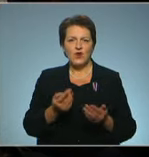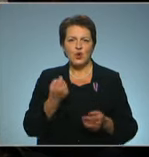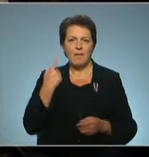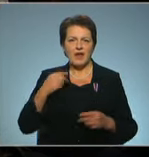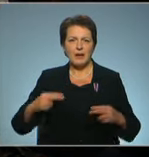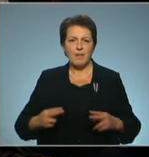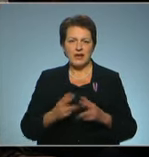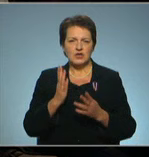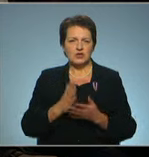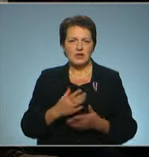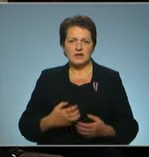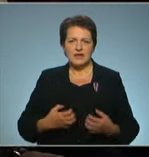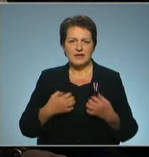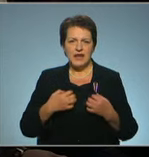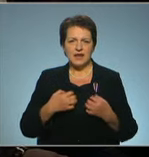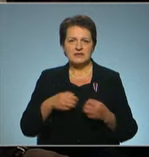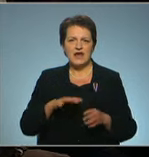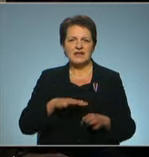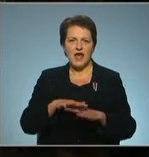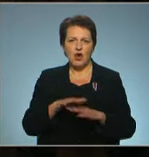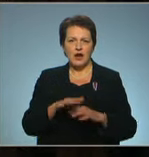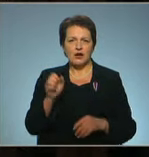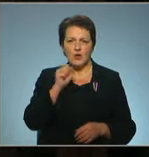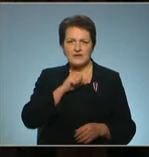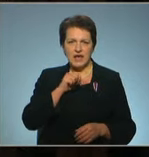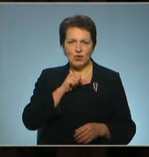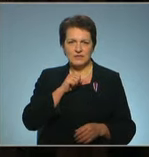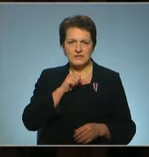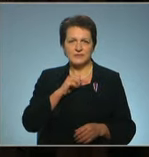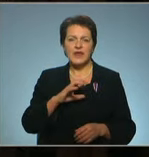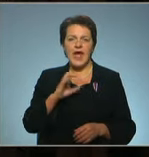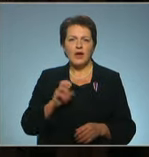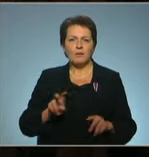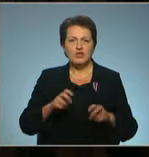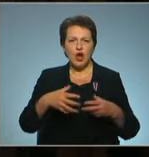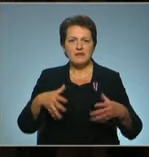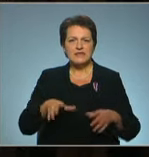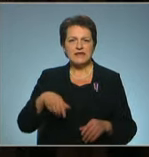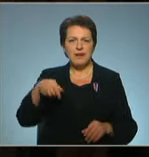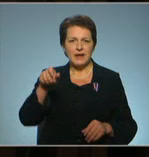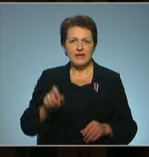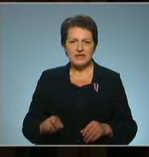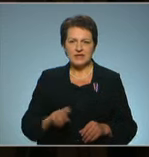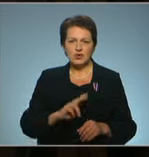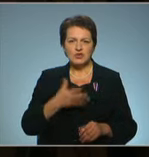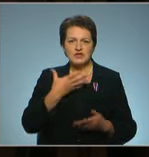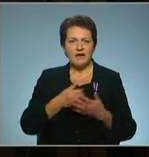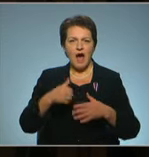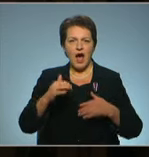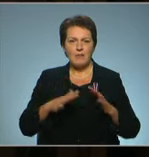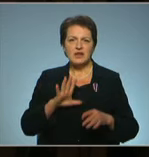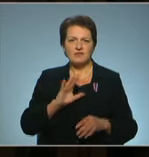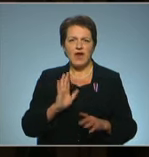notika neģēlīgs terora noziegums. Eiropas komisijas prezidents, kurš savā amatā varētu būt tāds